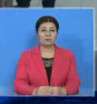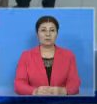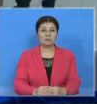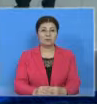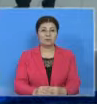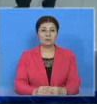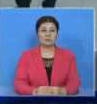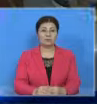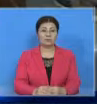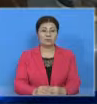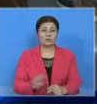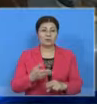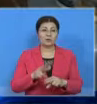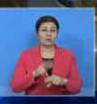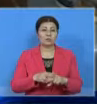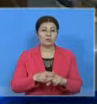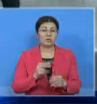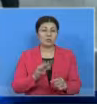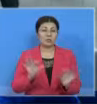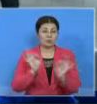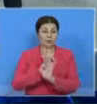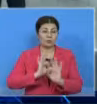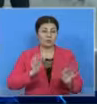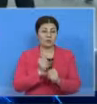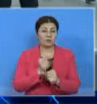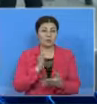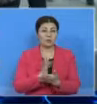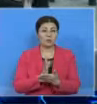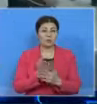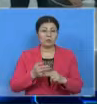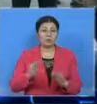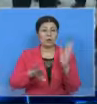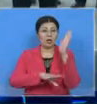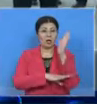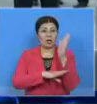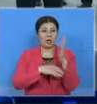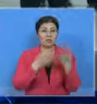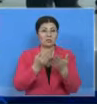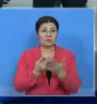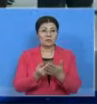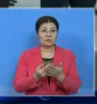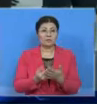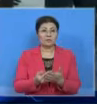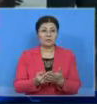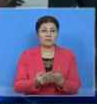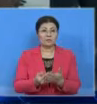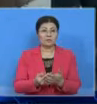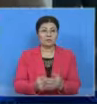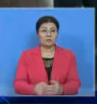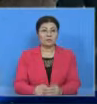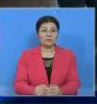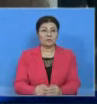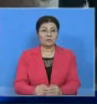Мінекей, осындай суағашы бар. Бұл ерекшелігі бұл ағаштың сыртындағы ағашы, яғни осы тесіктер көрдіңіздер ма,